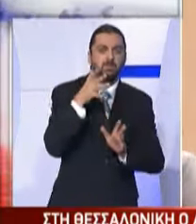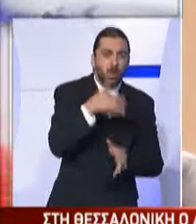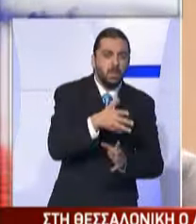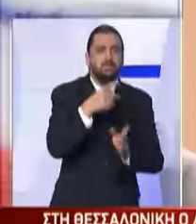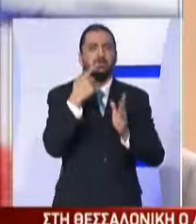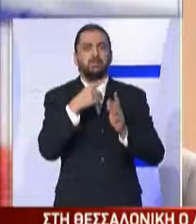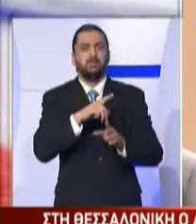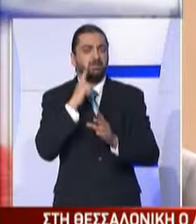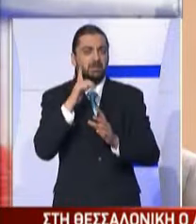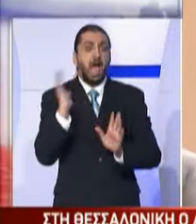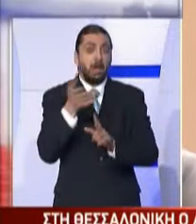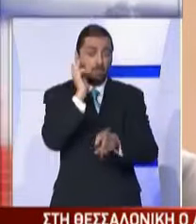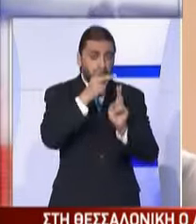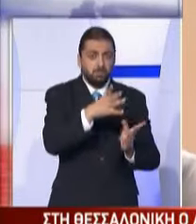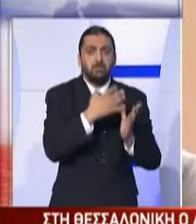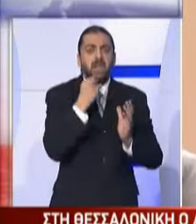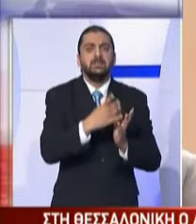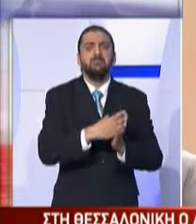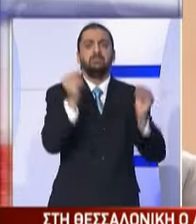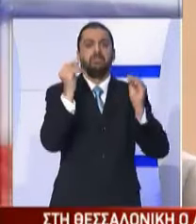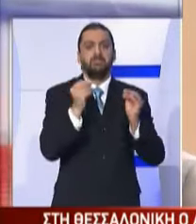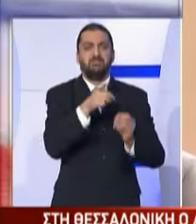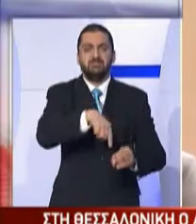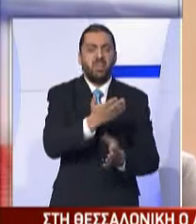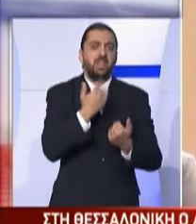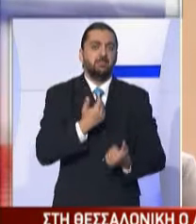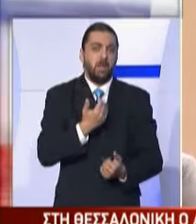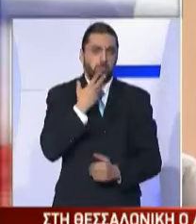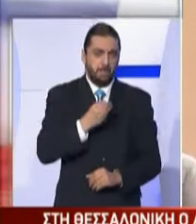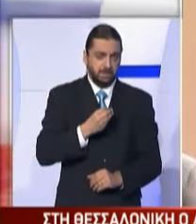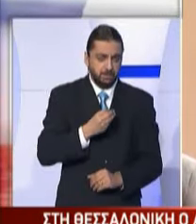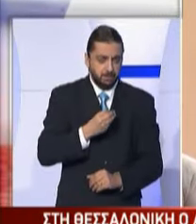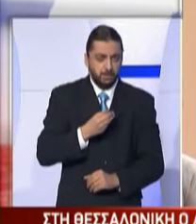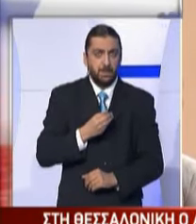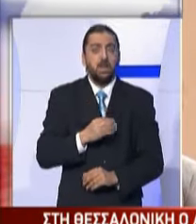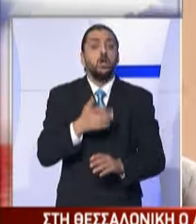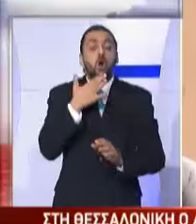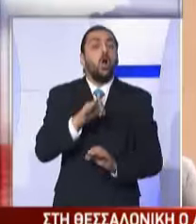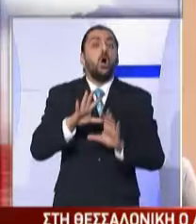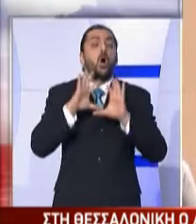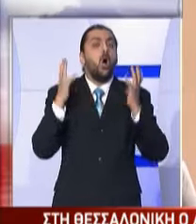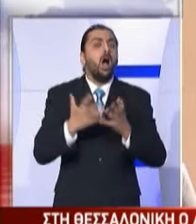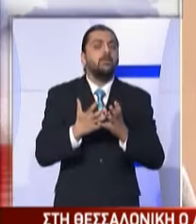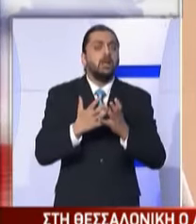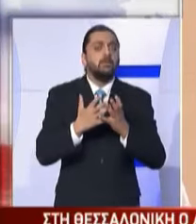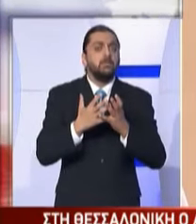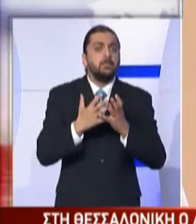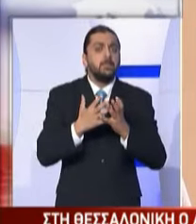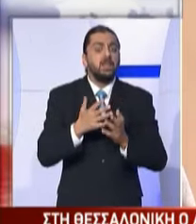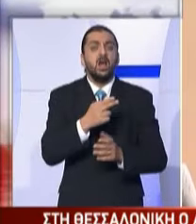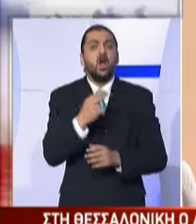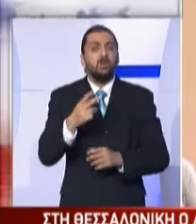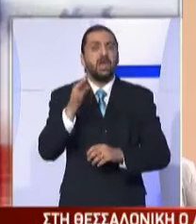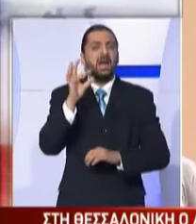εξαφανίζεστε, δεν υπάρχετε στο χάρτη. Και όλα αυτά διότι πίσω από την υπόθεση